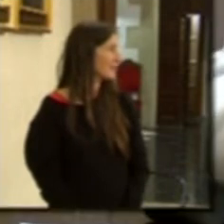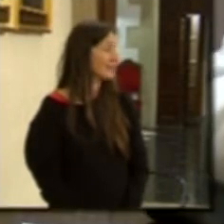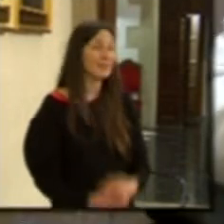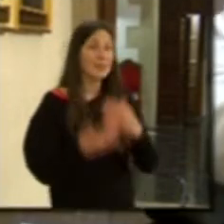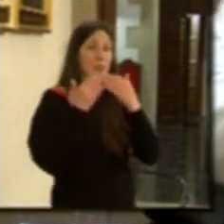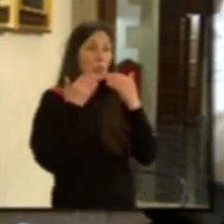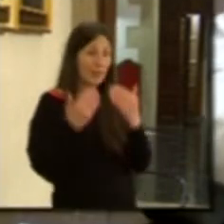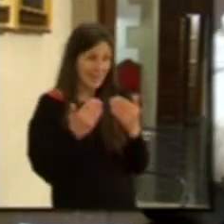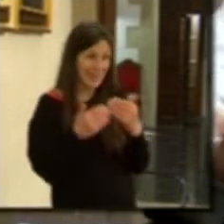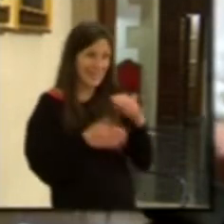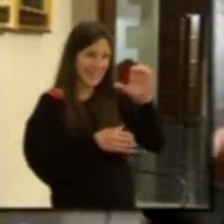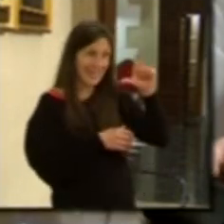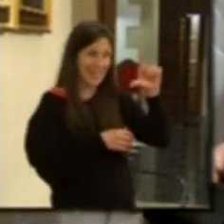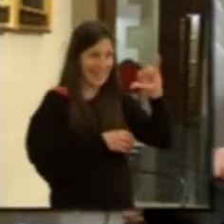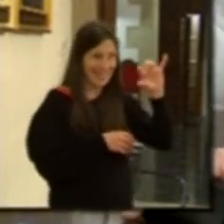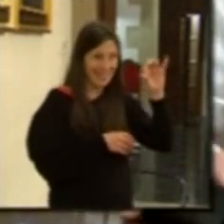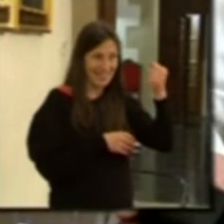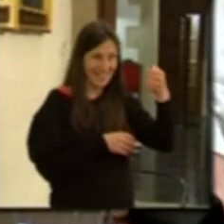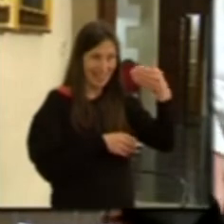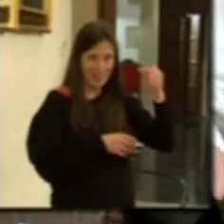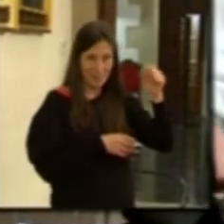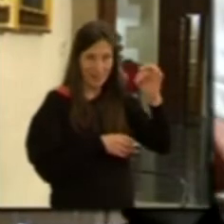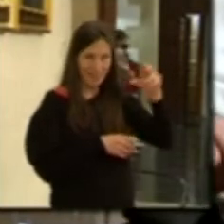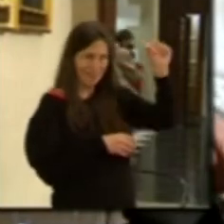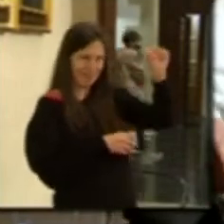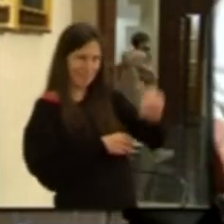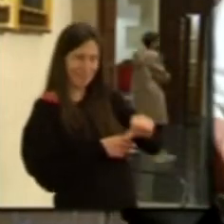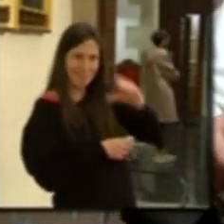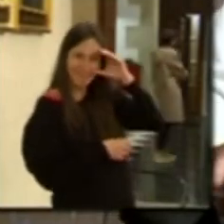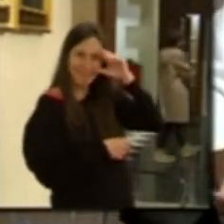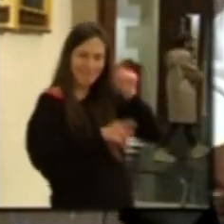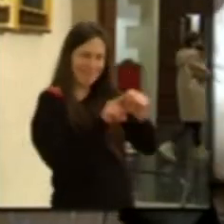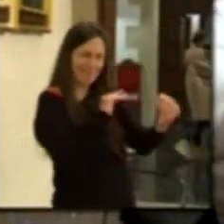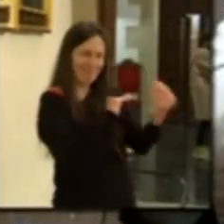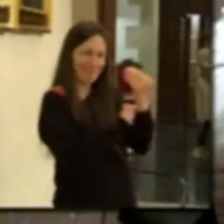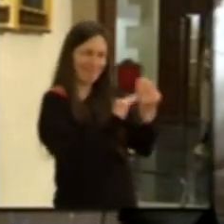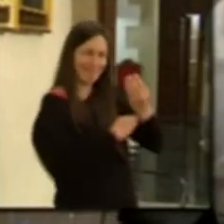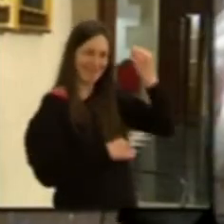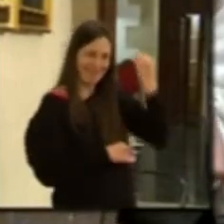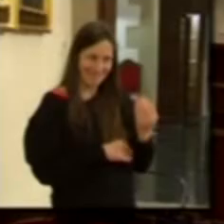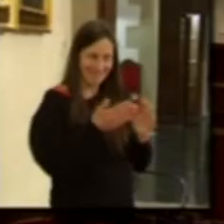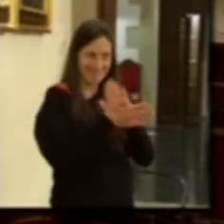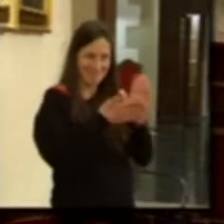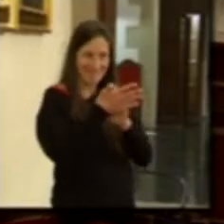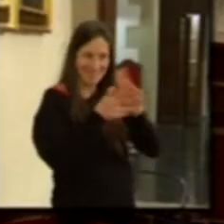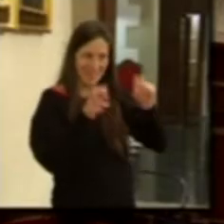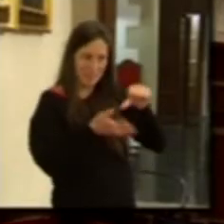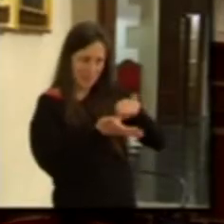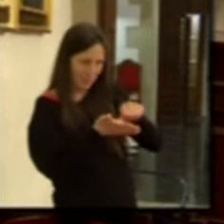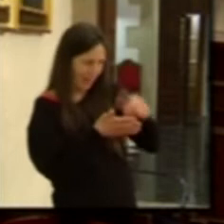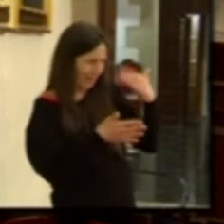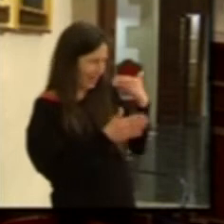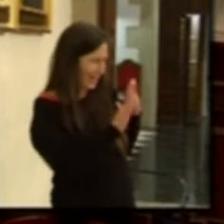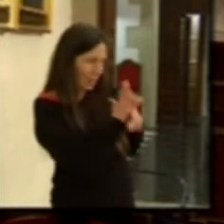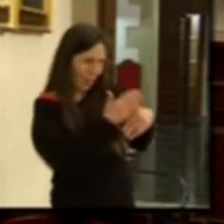Moltes gràcies, Elisabet. Em sembla que ens has fet una gran lliçó de parlar de ciutat i fer tota aquesta retrospectiva amb la història. I